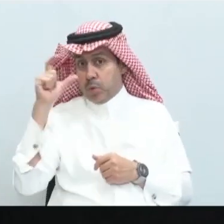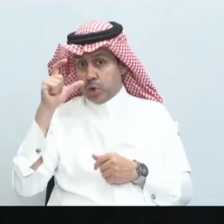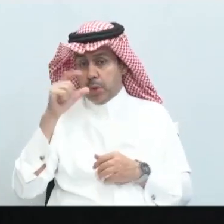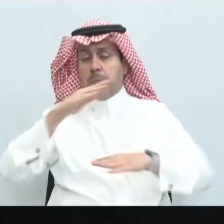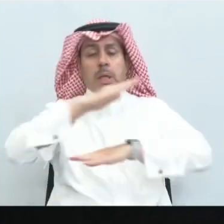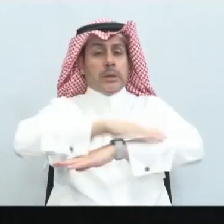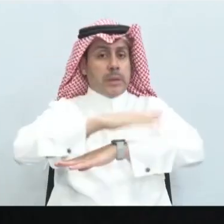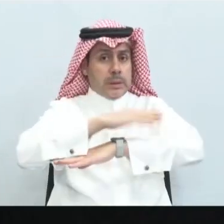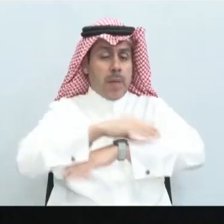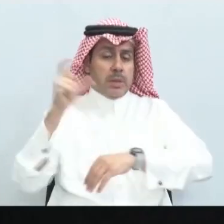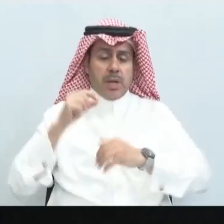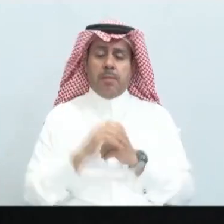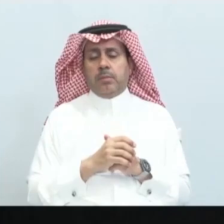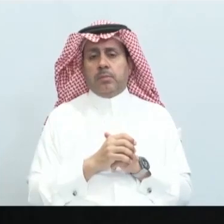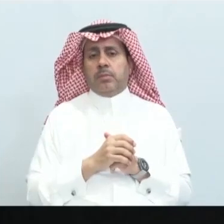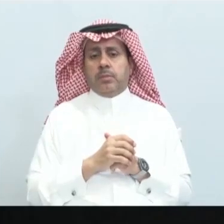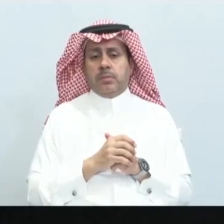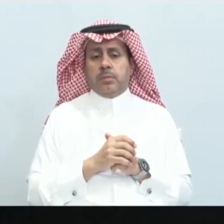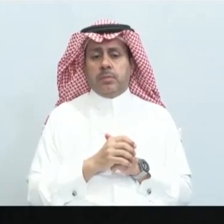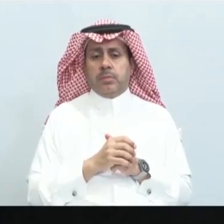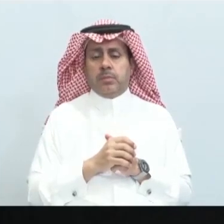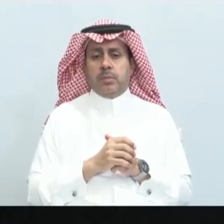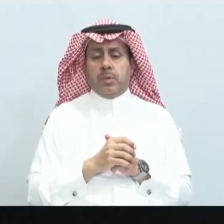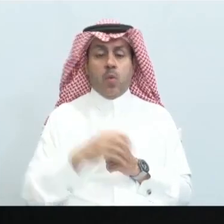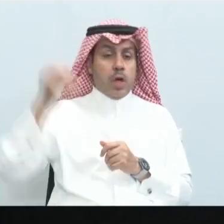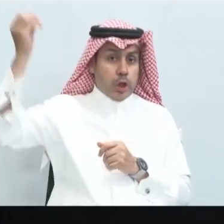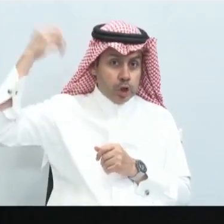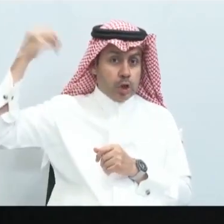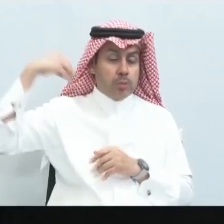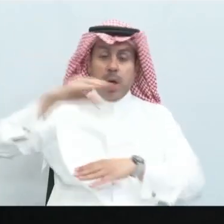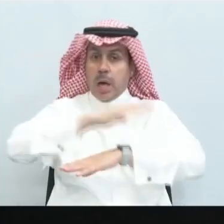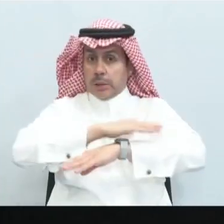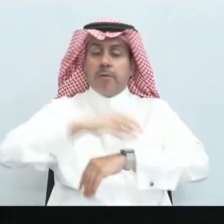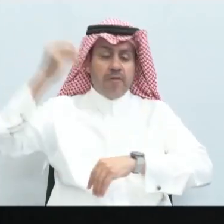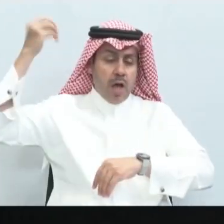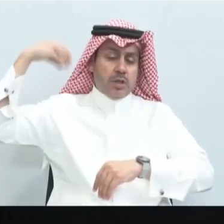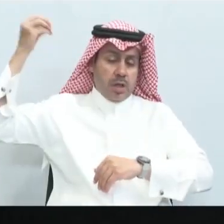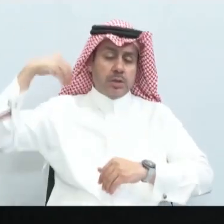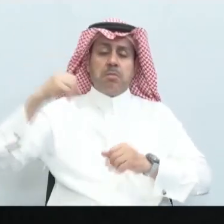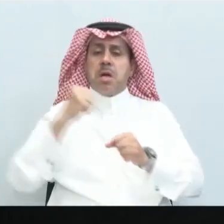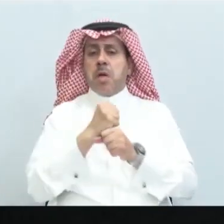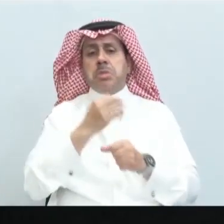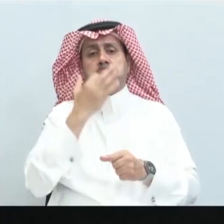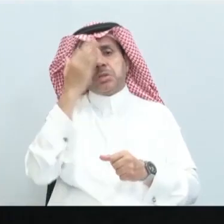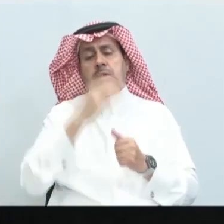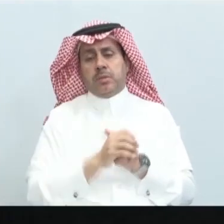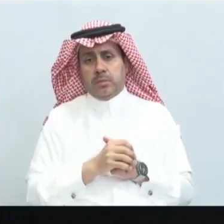باداب هذا الدين العظيم وانه يحصل على الاجور الكثيره بالاعمال اليسيره